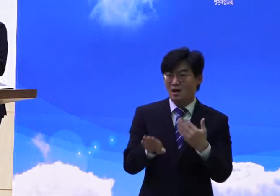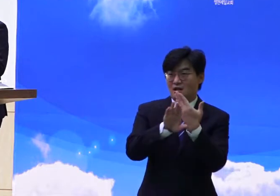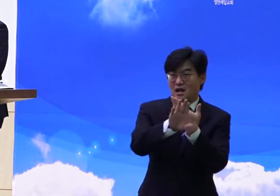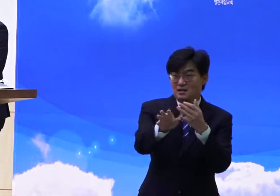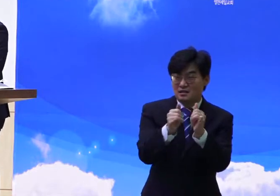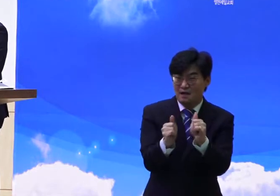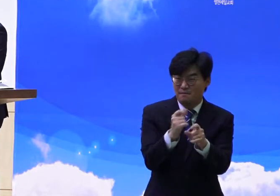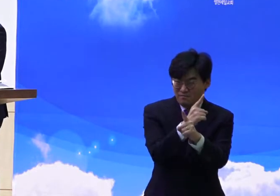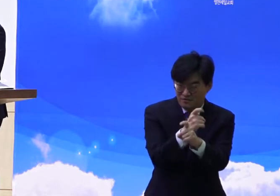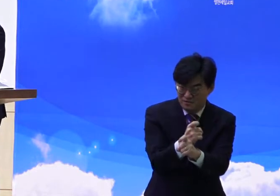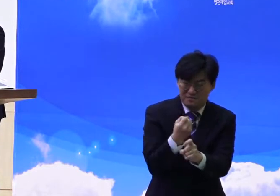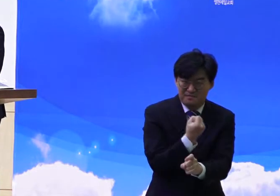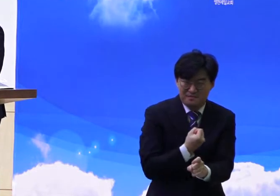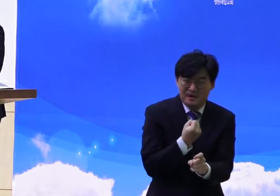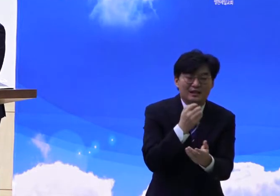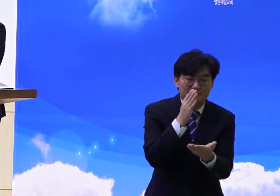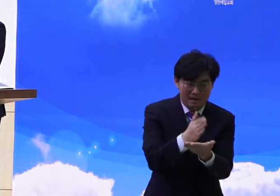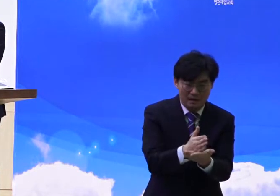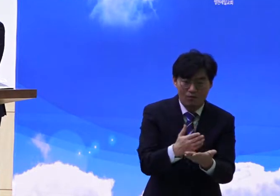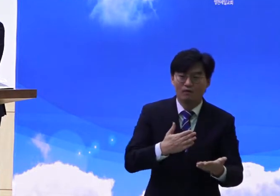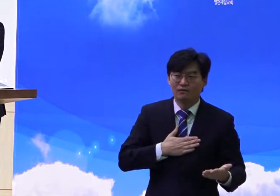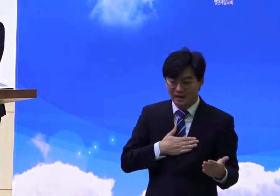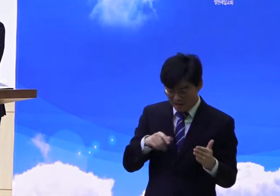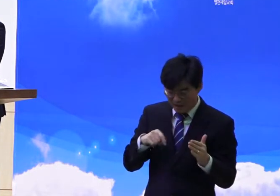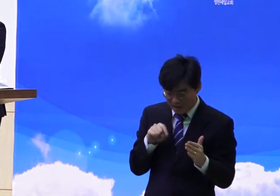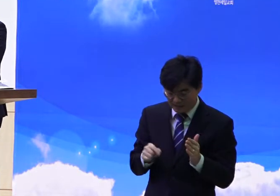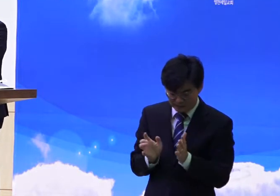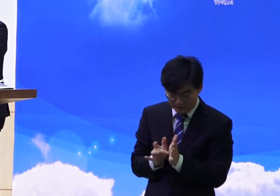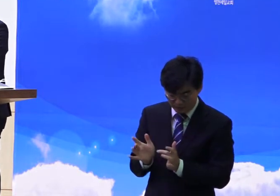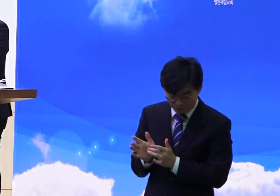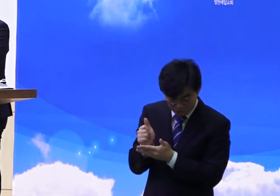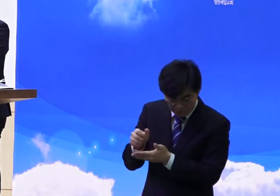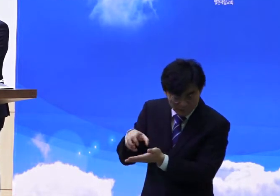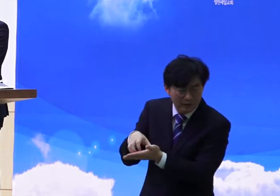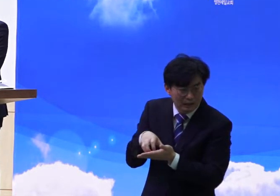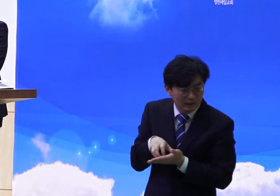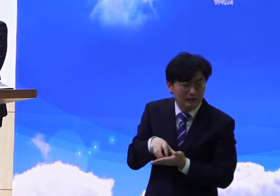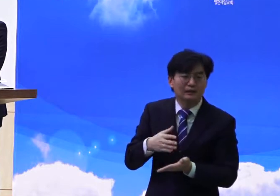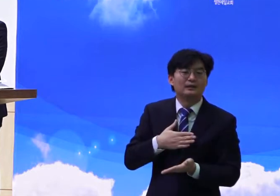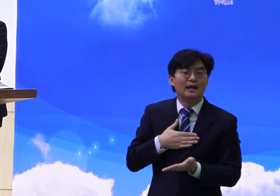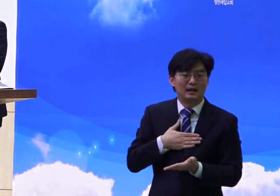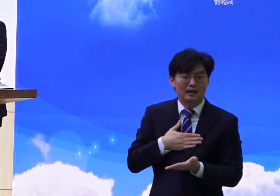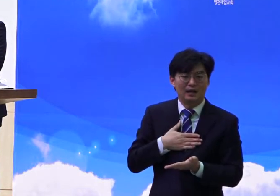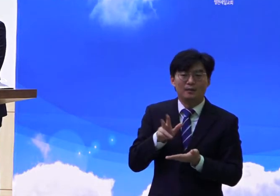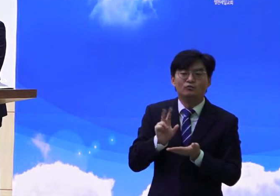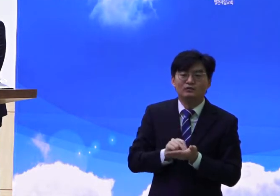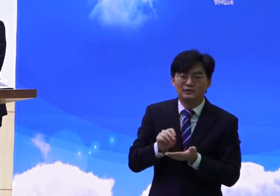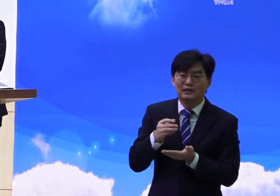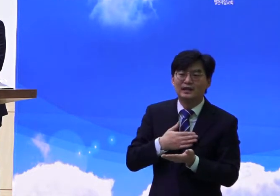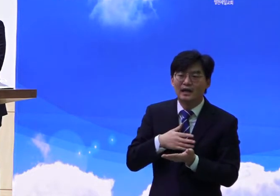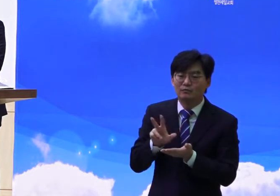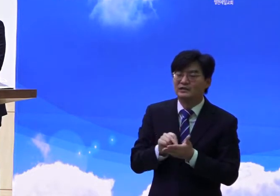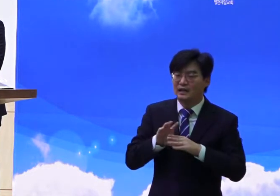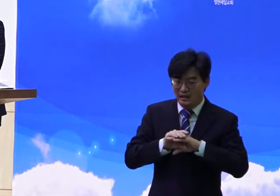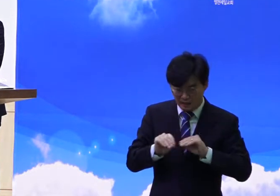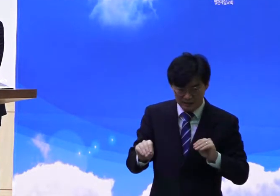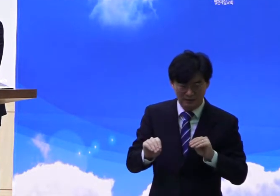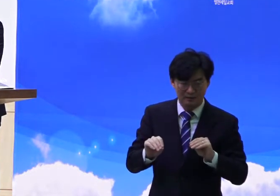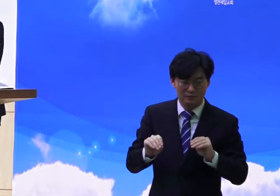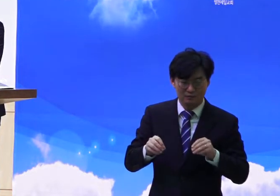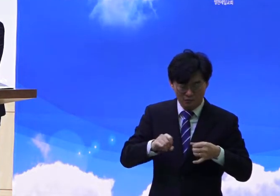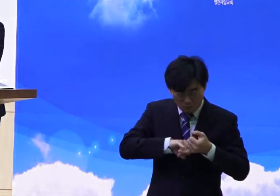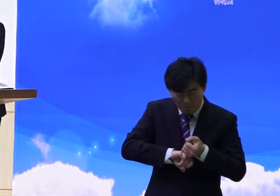찾지 말고 본질과 사명에 집중하시기를 바랍니다. 여러분을 힘들게 하는 그런 상황이 있을 겁니다. 근데